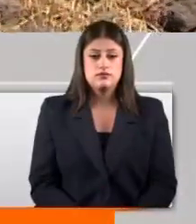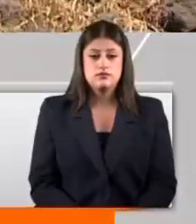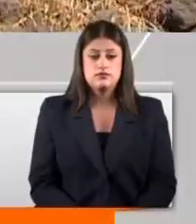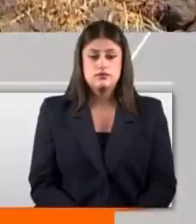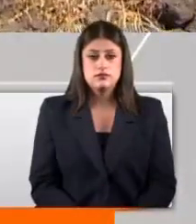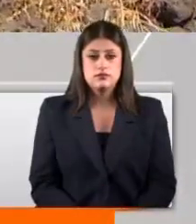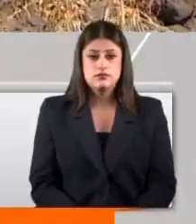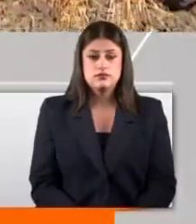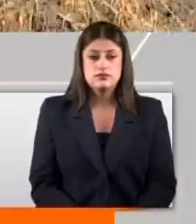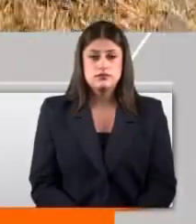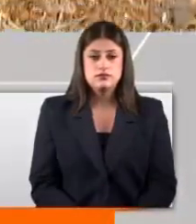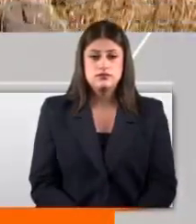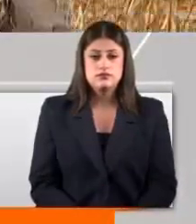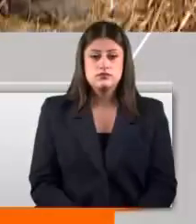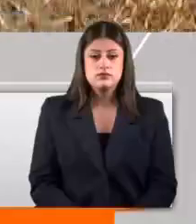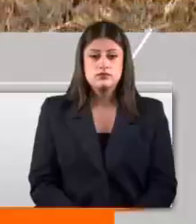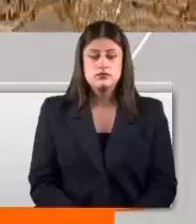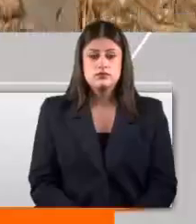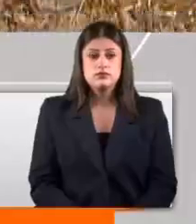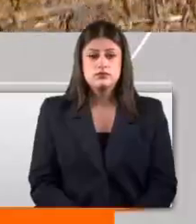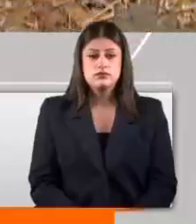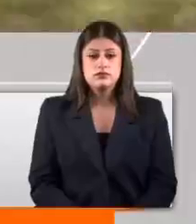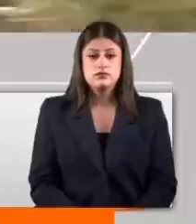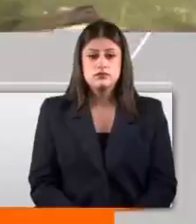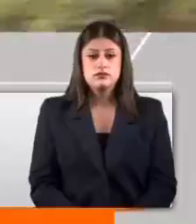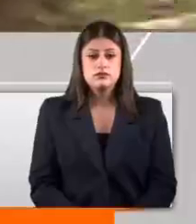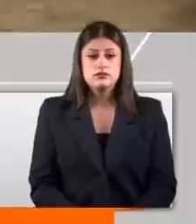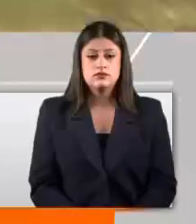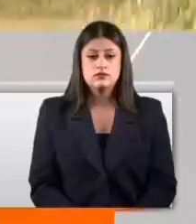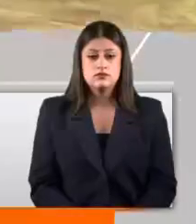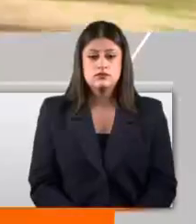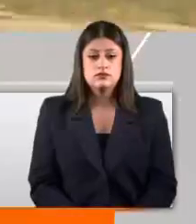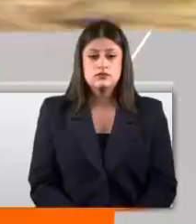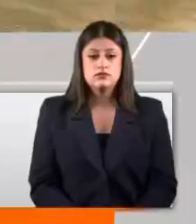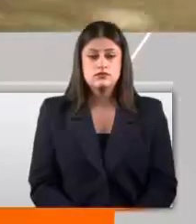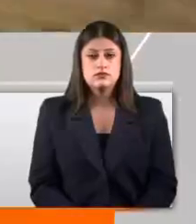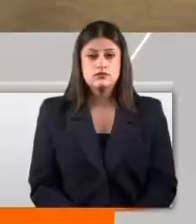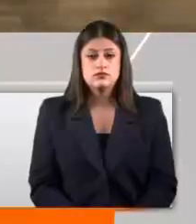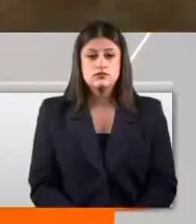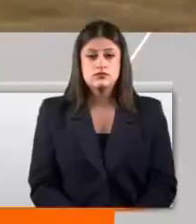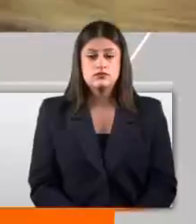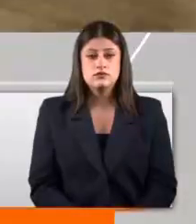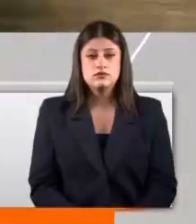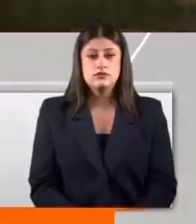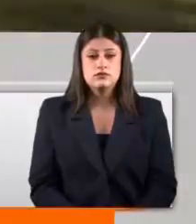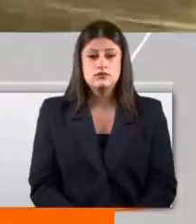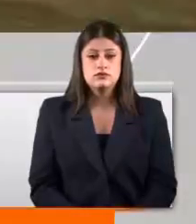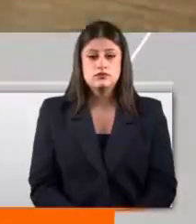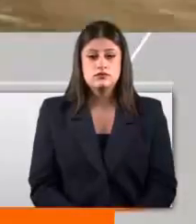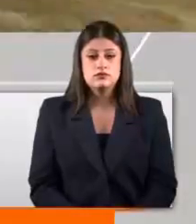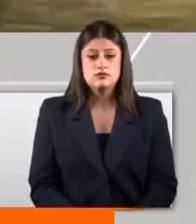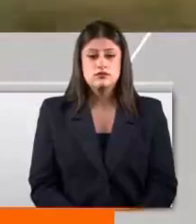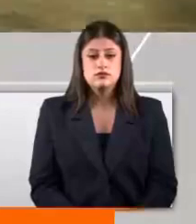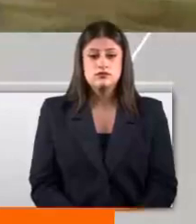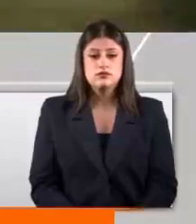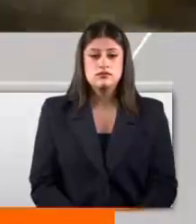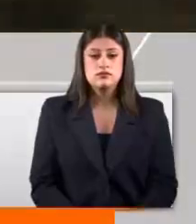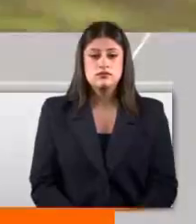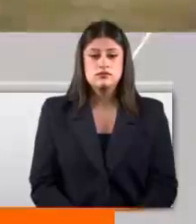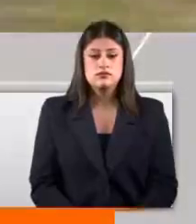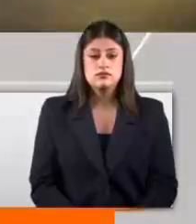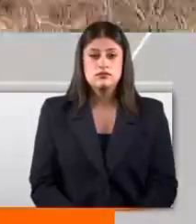kattan fazlaysa fiyatlar daha da artıyor. Rağbet her gün fazla. Hani satmaya kalksa burada kimse de kalmaz. Bir